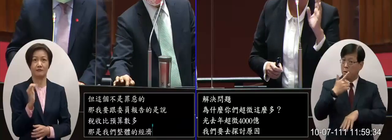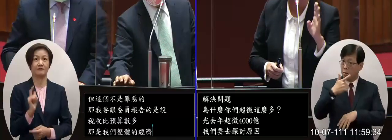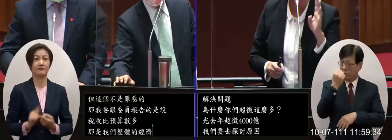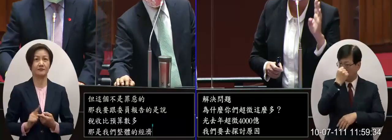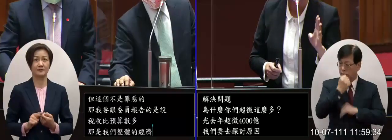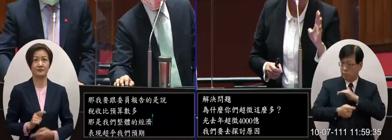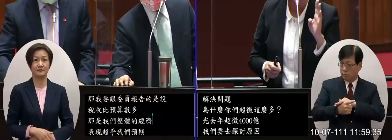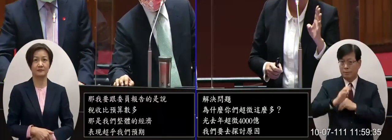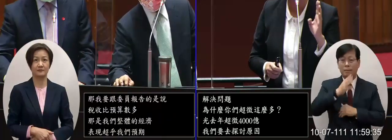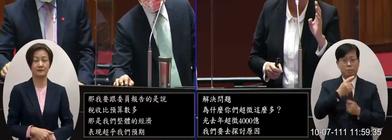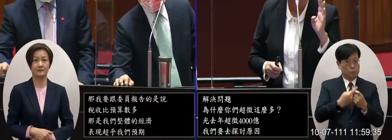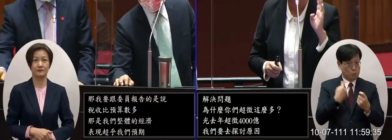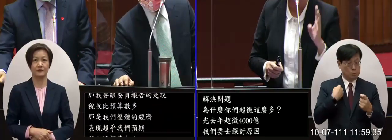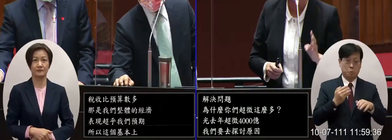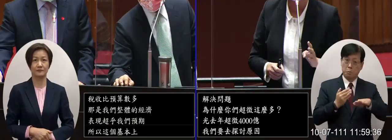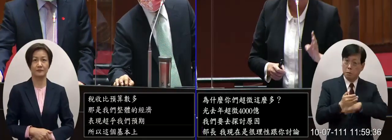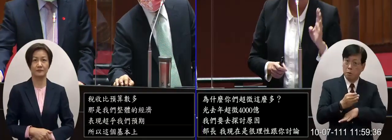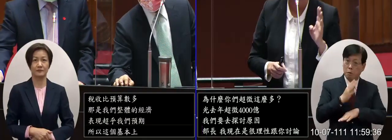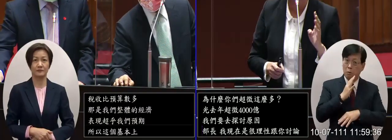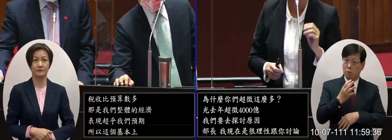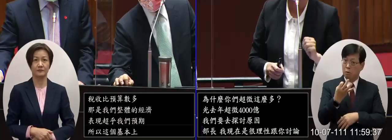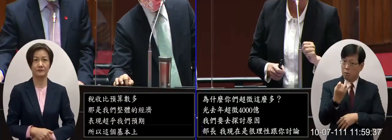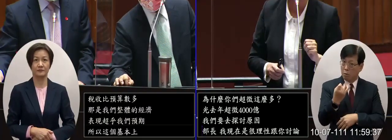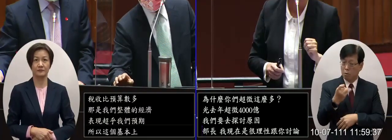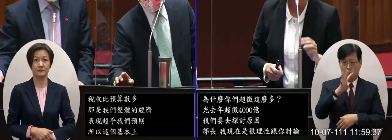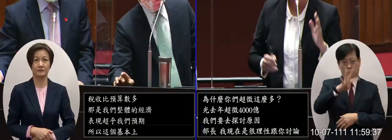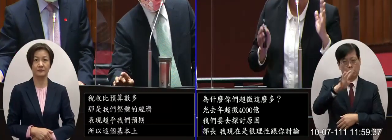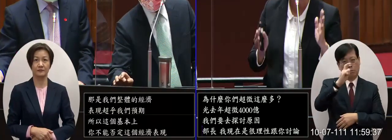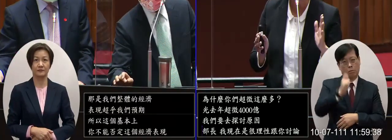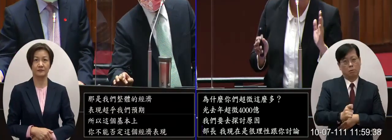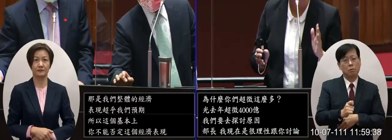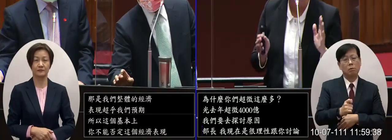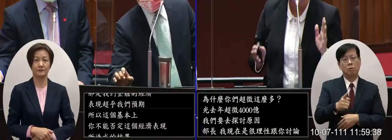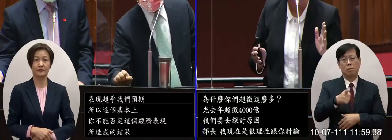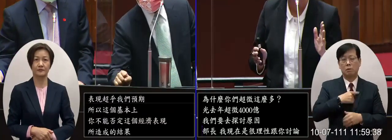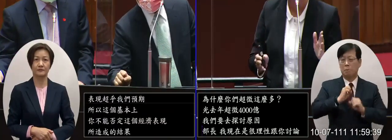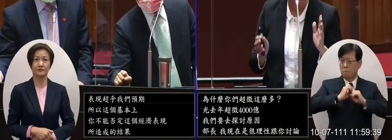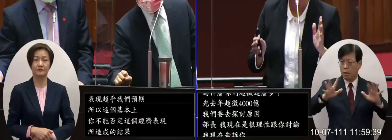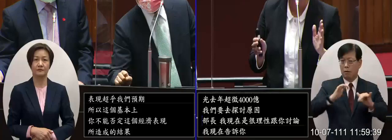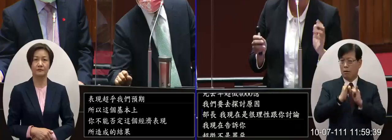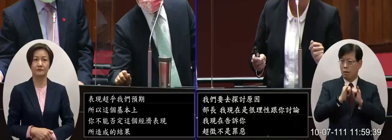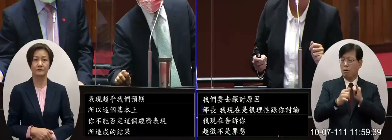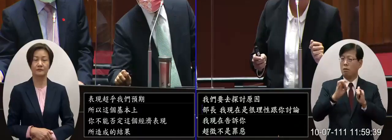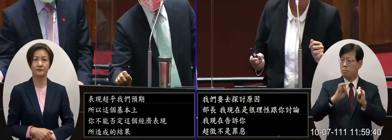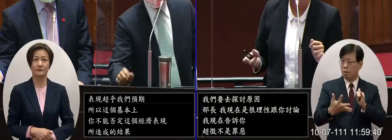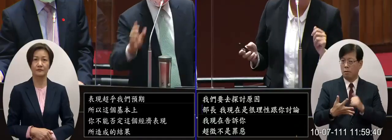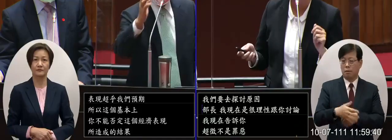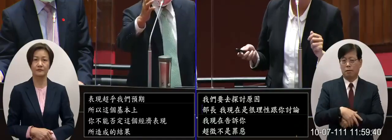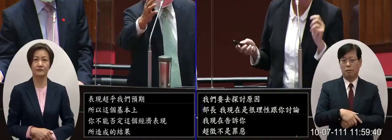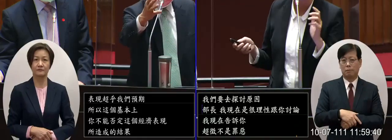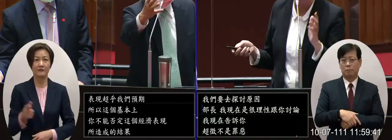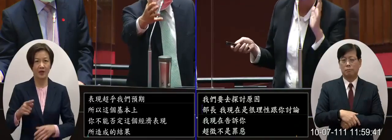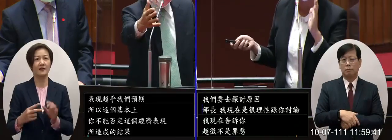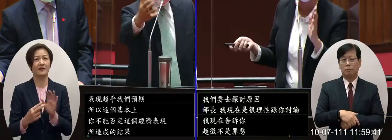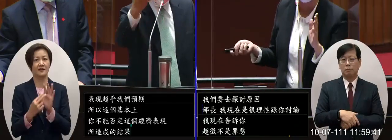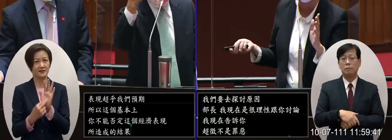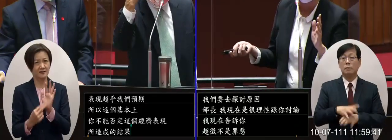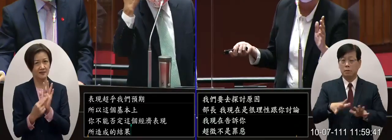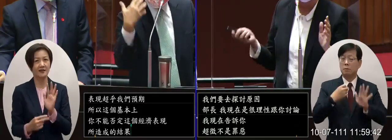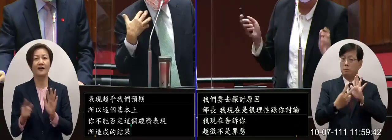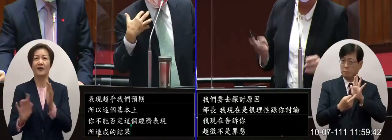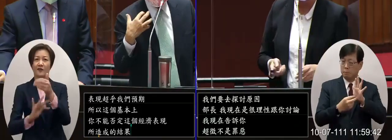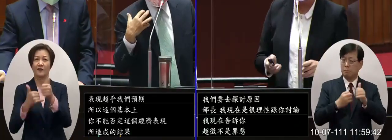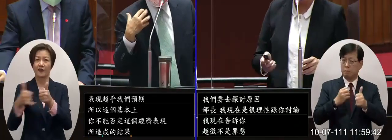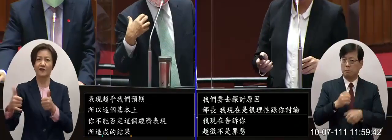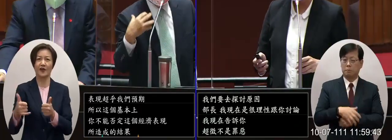但是光去年就超增了超过4000亿，要告诉国人为什么？ 所以我说委员，你这个是